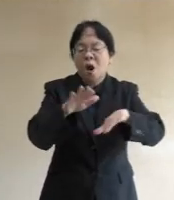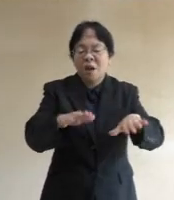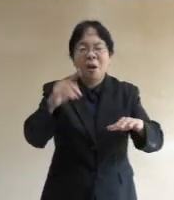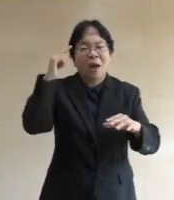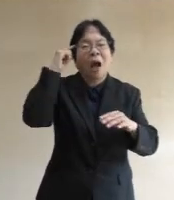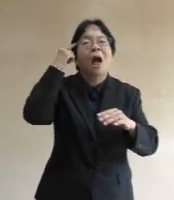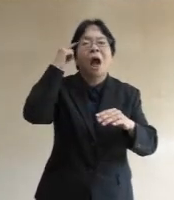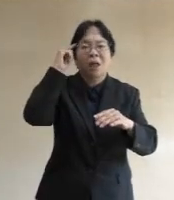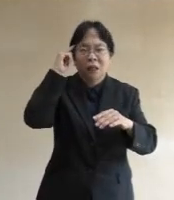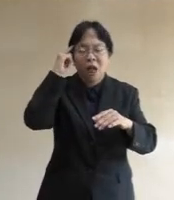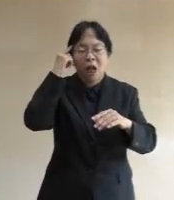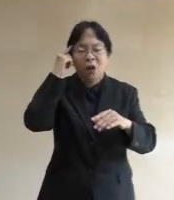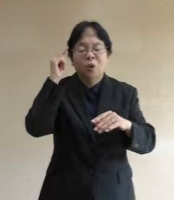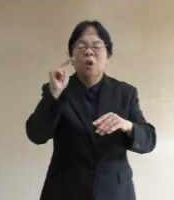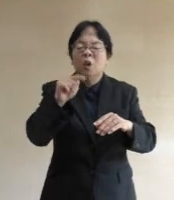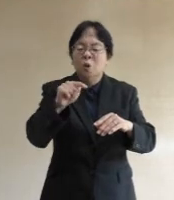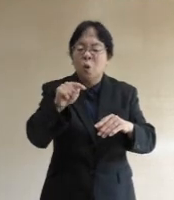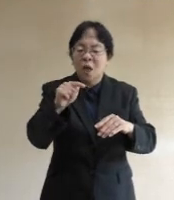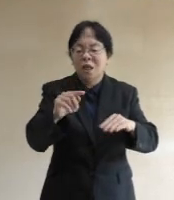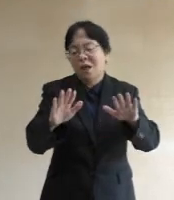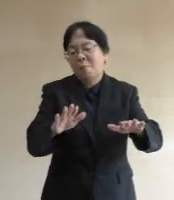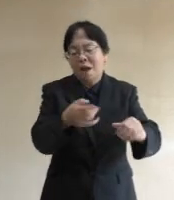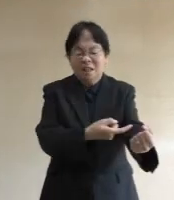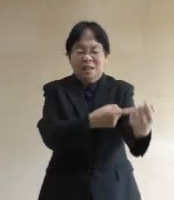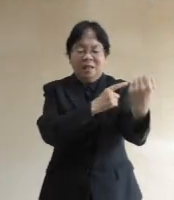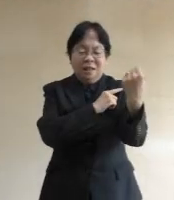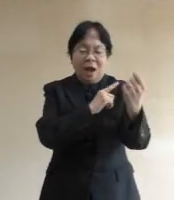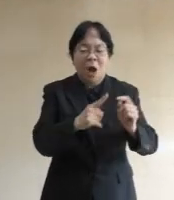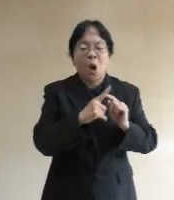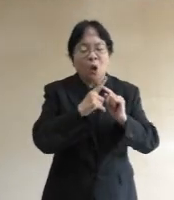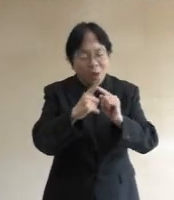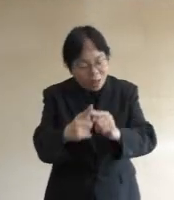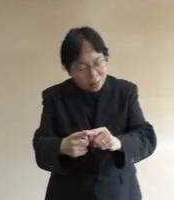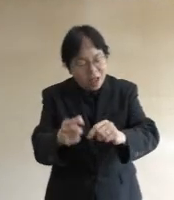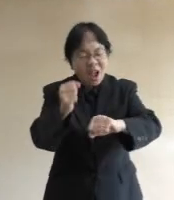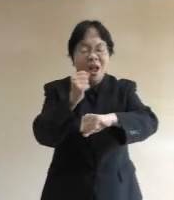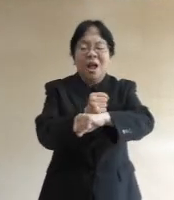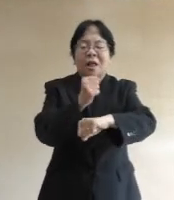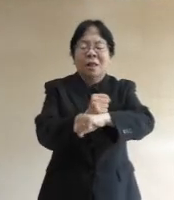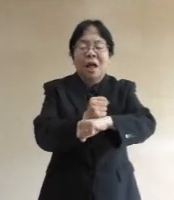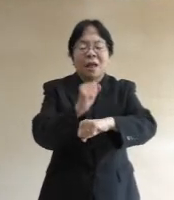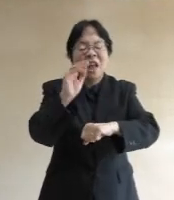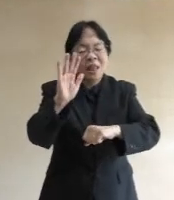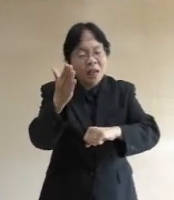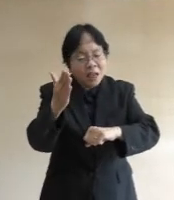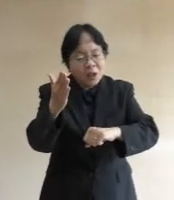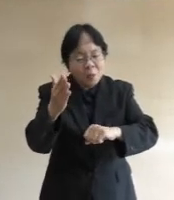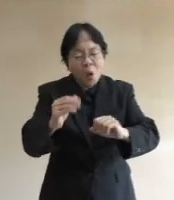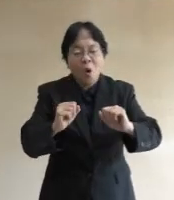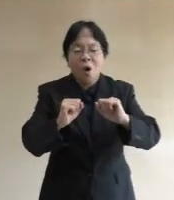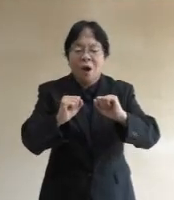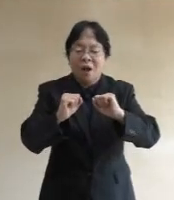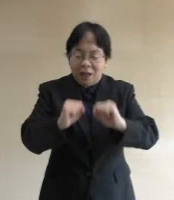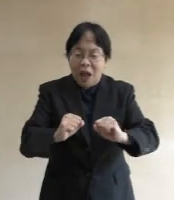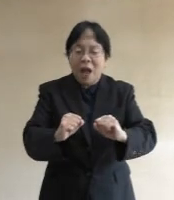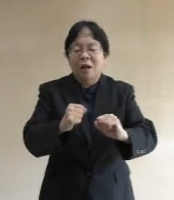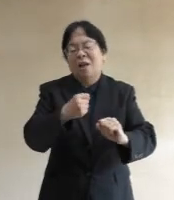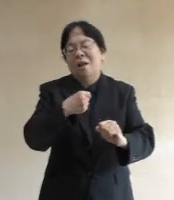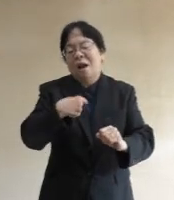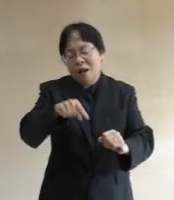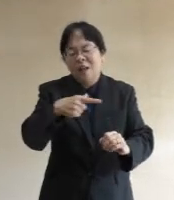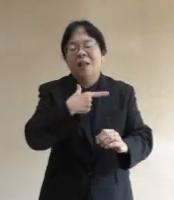辺をこれから力を入れて、大変だけども、まあ、やっていきたいなと、それが